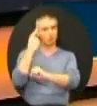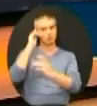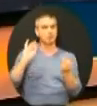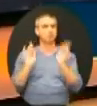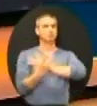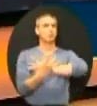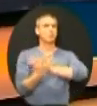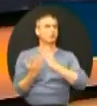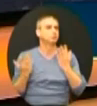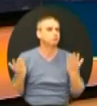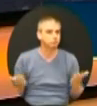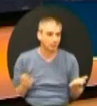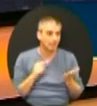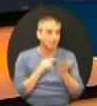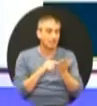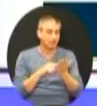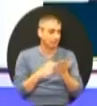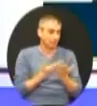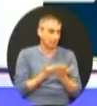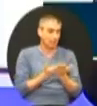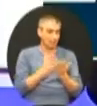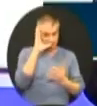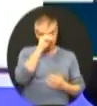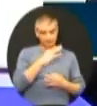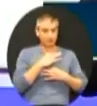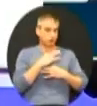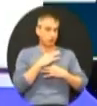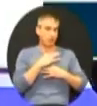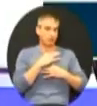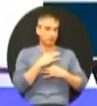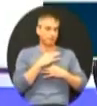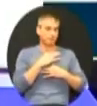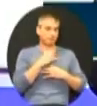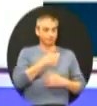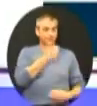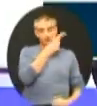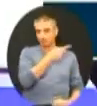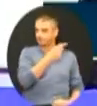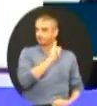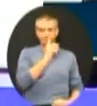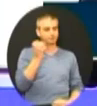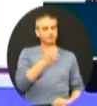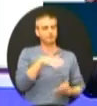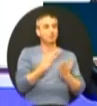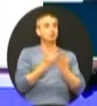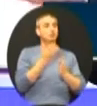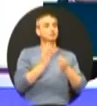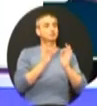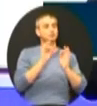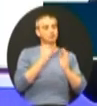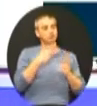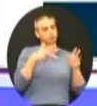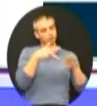המנוגדות ולכן החזקה או ההנחה שלי נאמר היא שסר לא ימנה יועץ משפטי